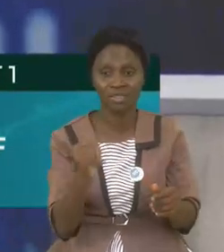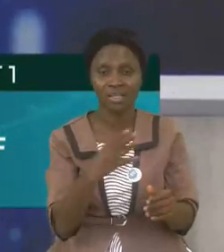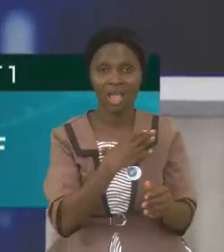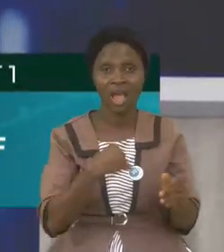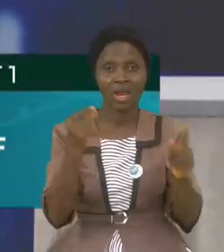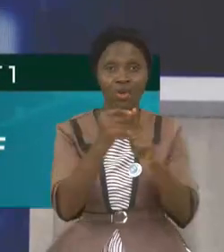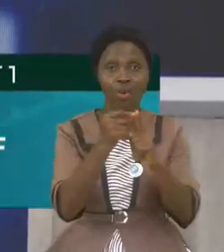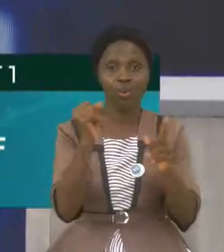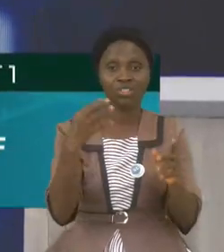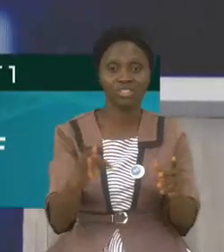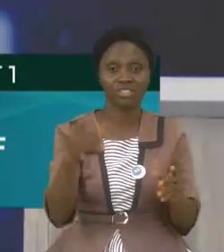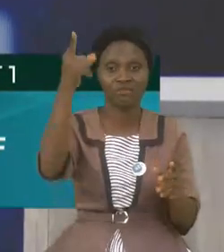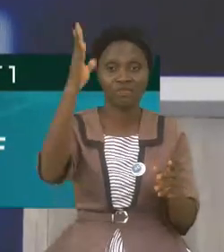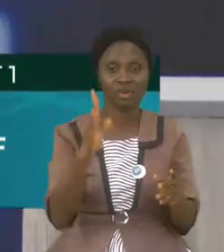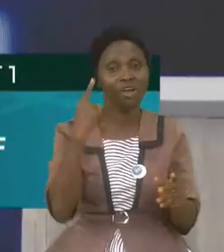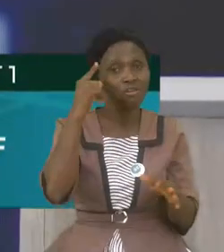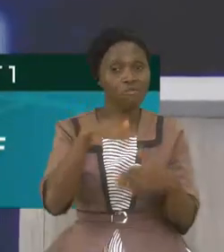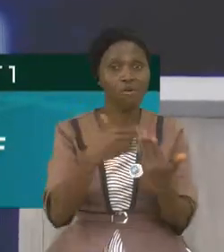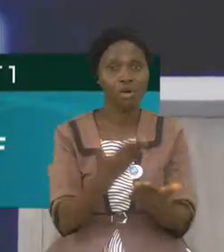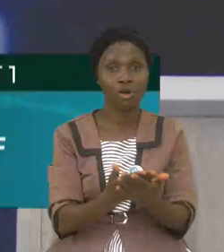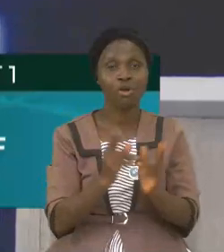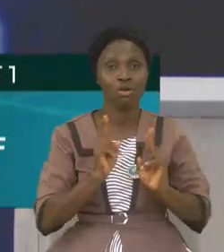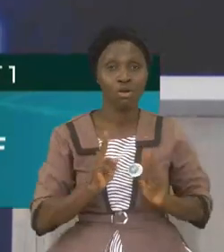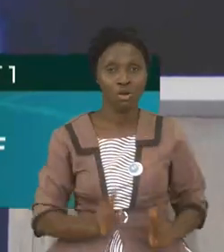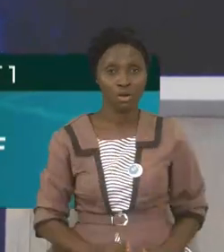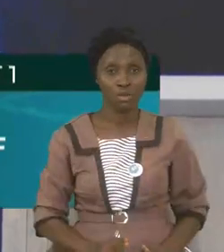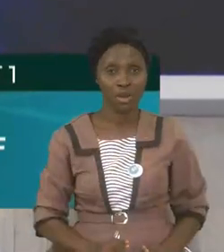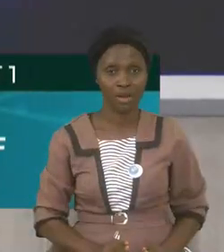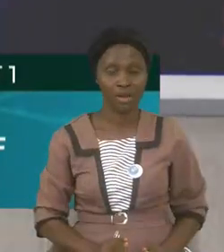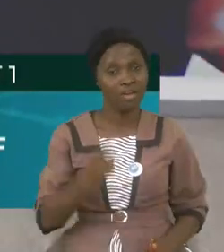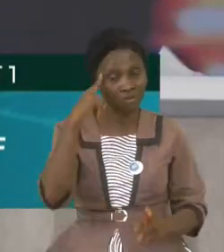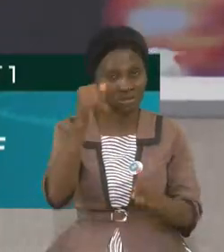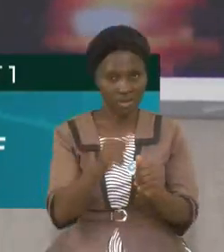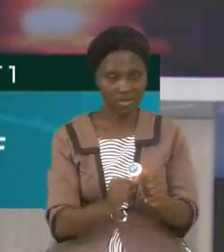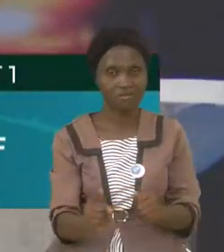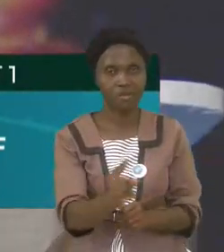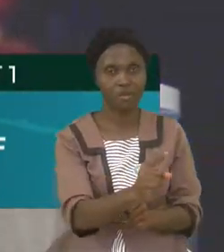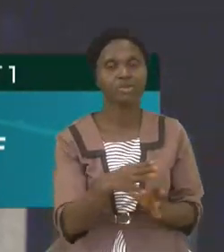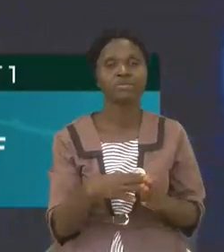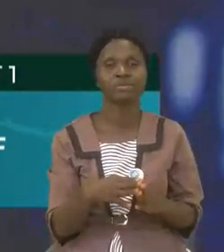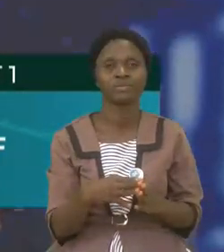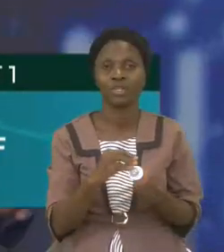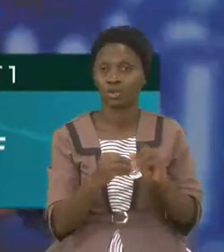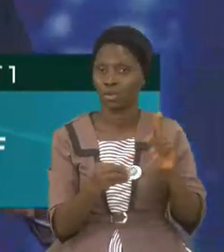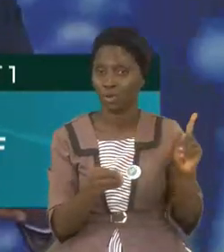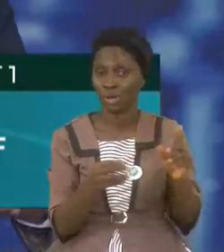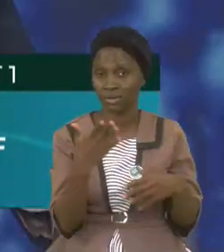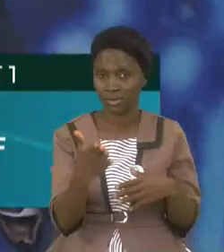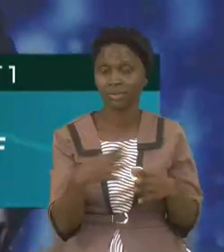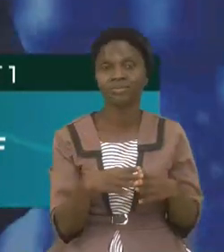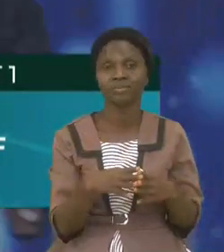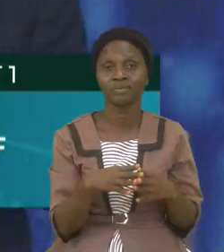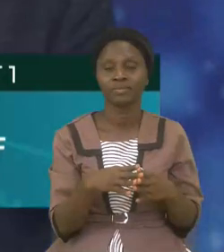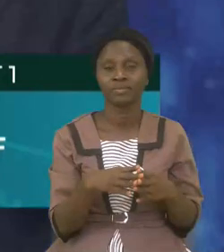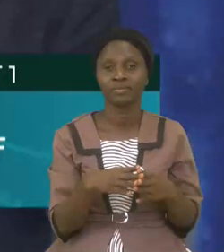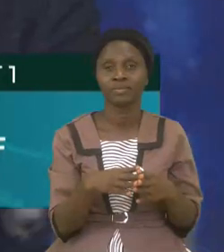les déclarations et les paroles inchangeable de Dieu pour tous les humains, pour tout